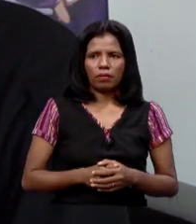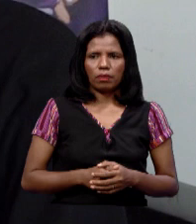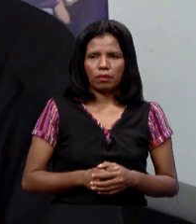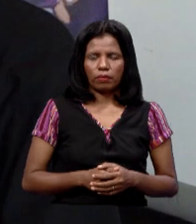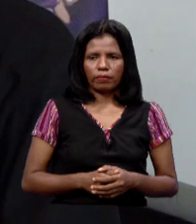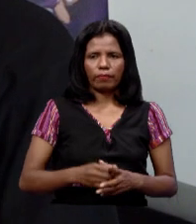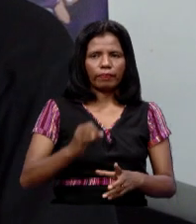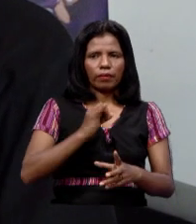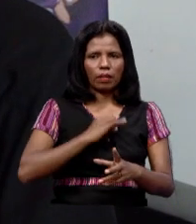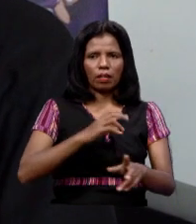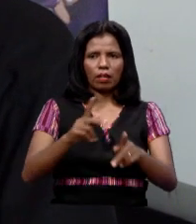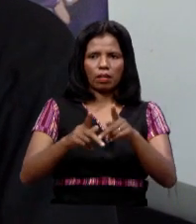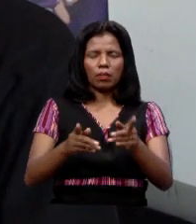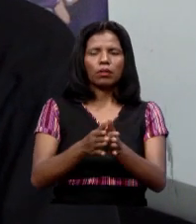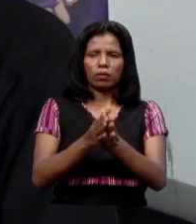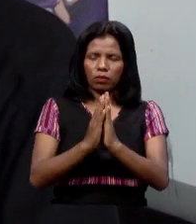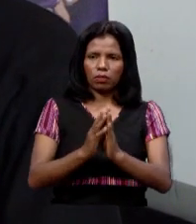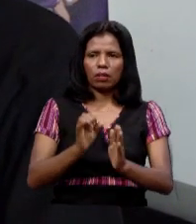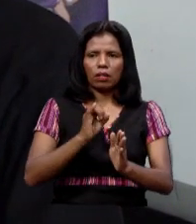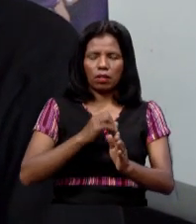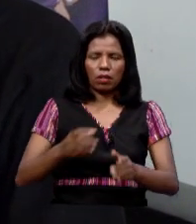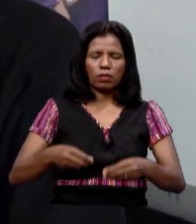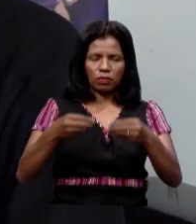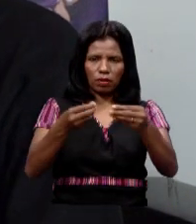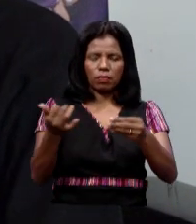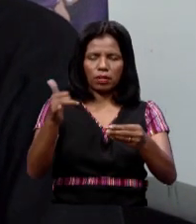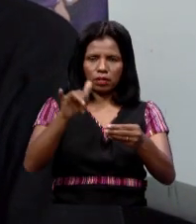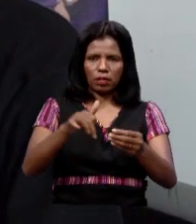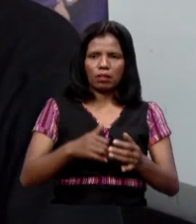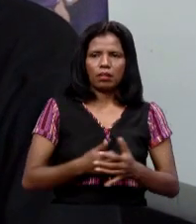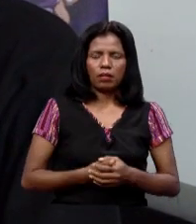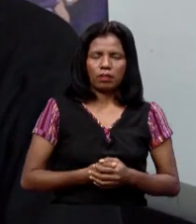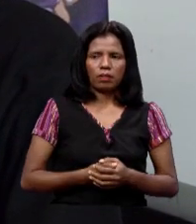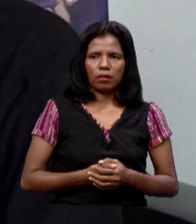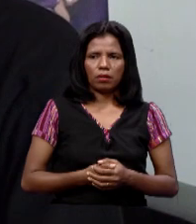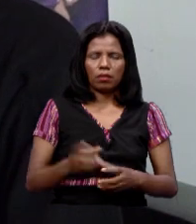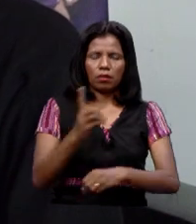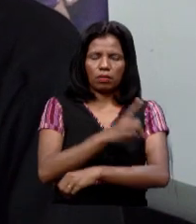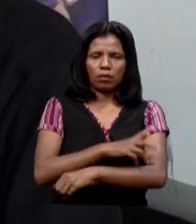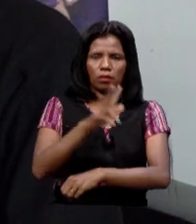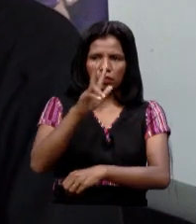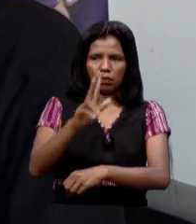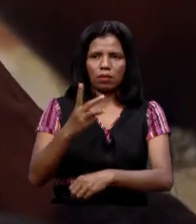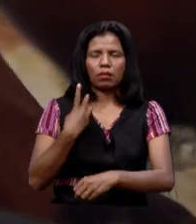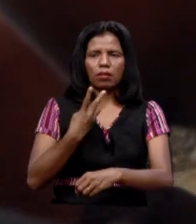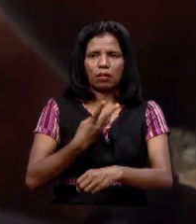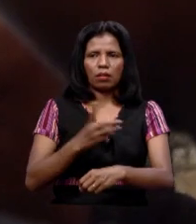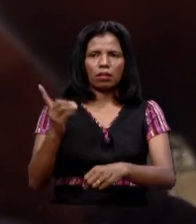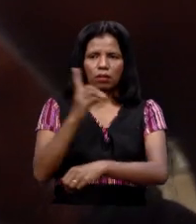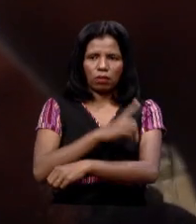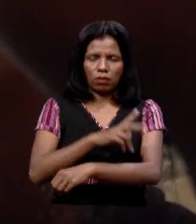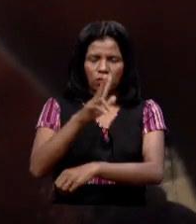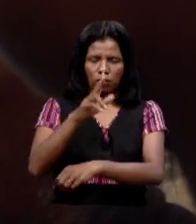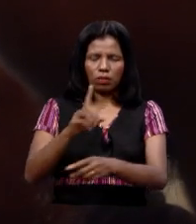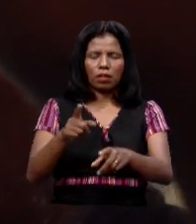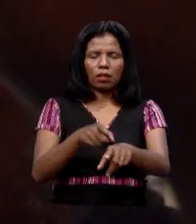be hau ema to order ne ha sempre fo basira a lorong tolu fa ngami lorong tolu baleta ne clearly